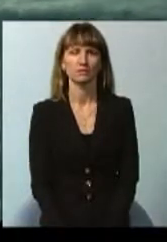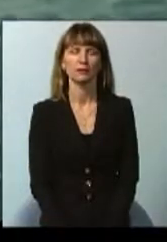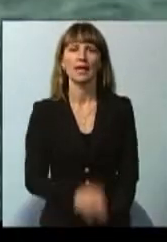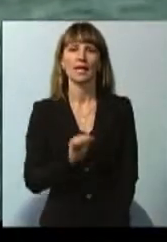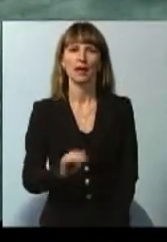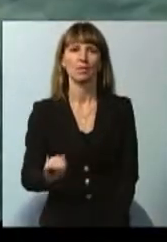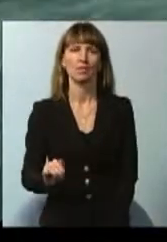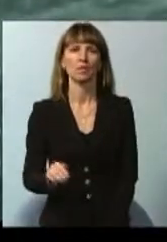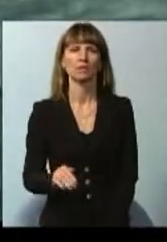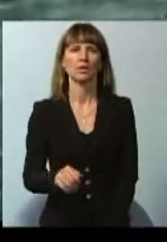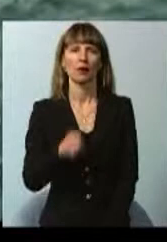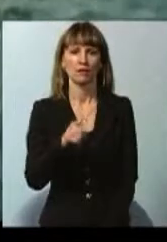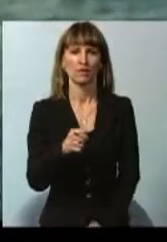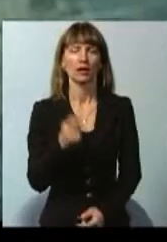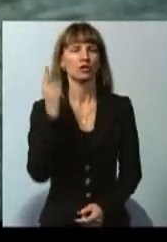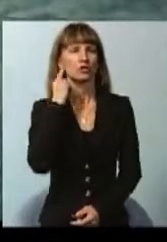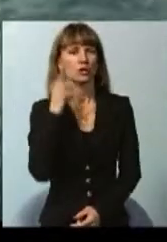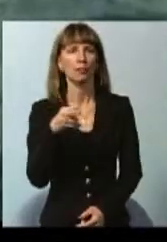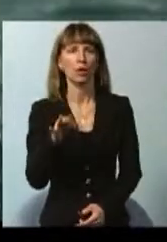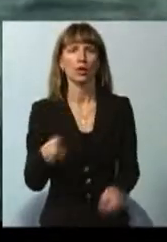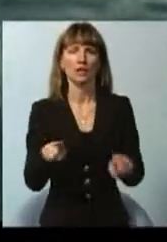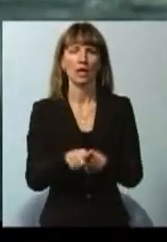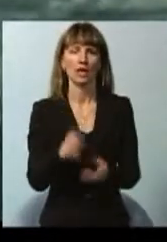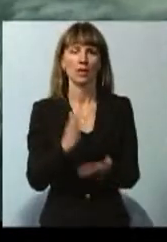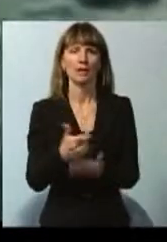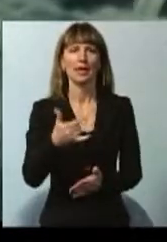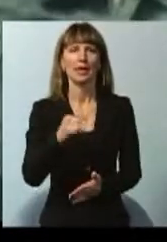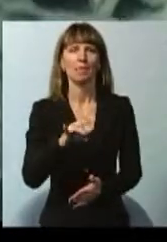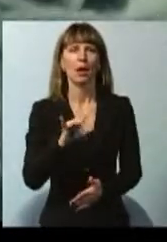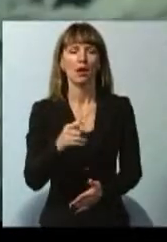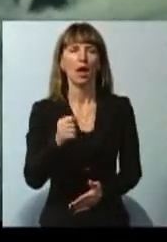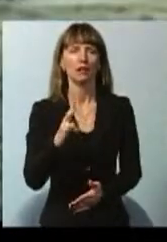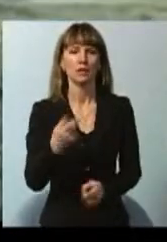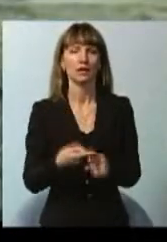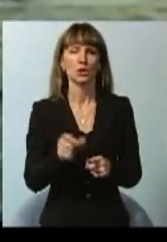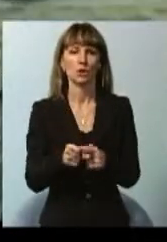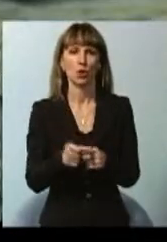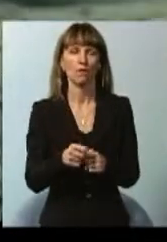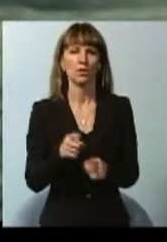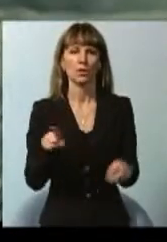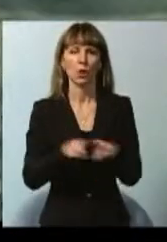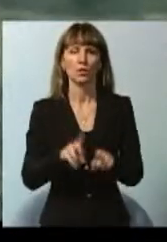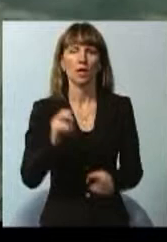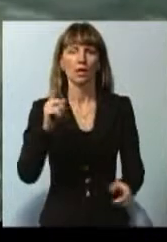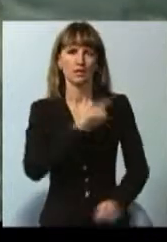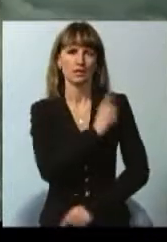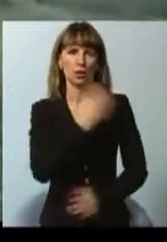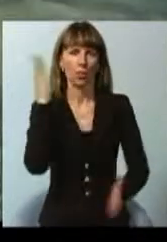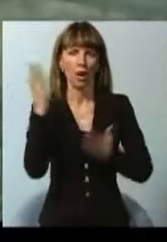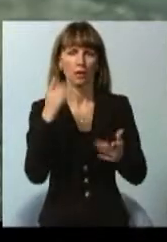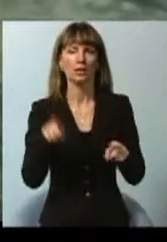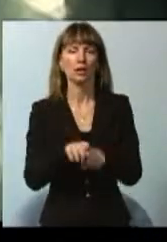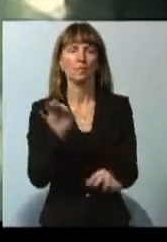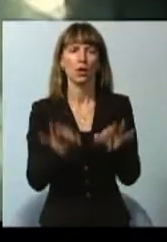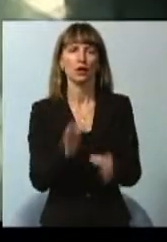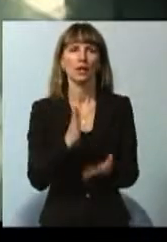Малята, а чи доводилось вам чути про таке явище, як гіперган? Так, це слово чимось схоже на ураган. Але таке природнє явище